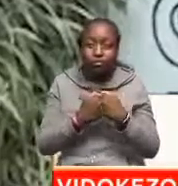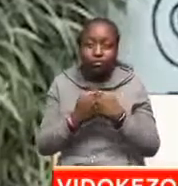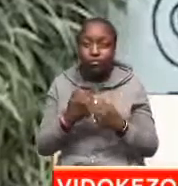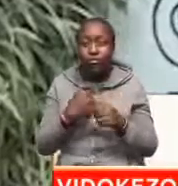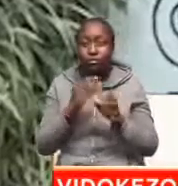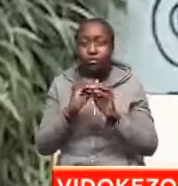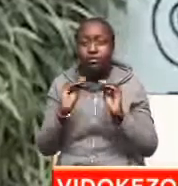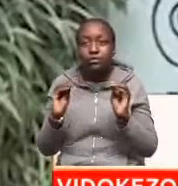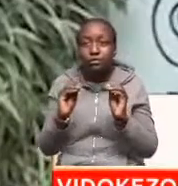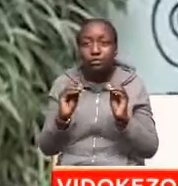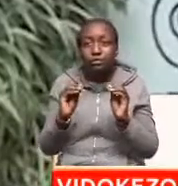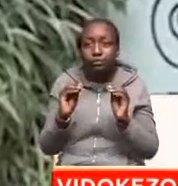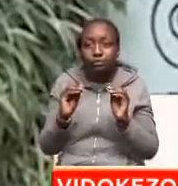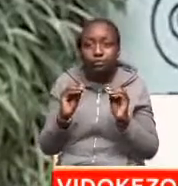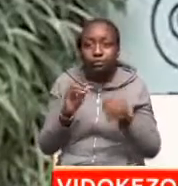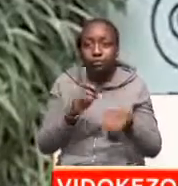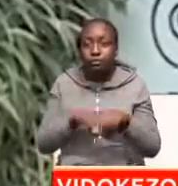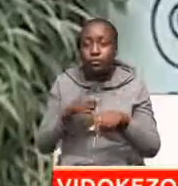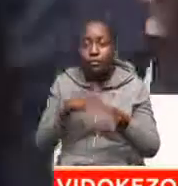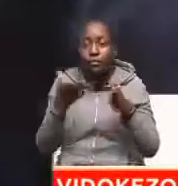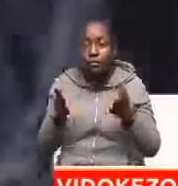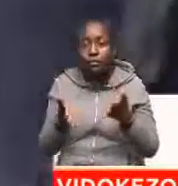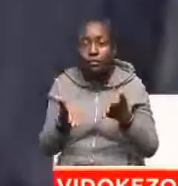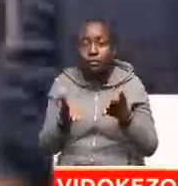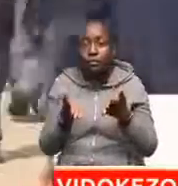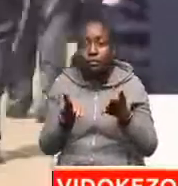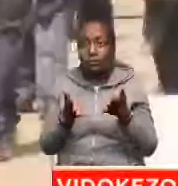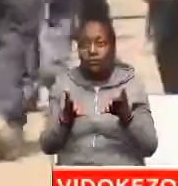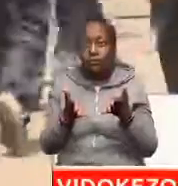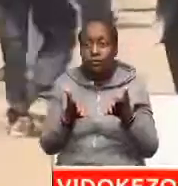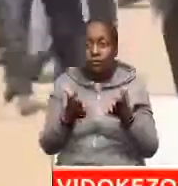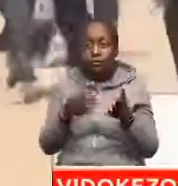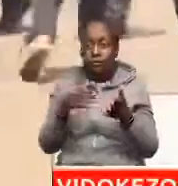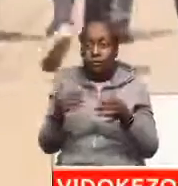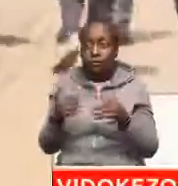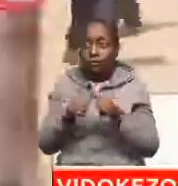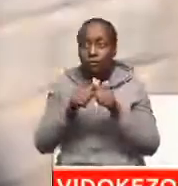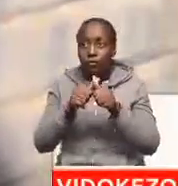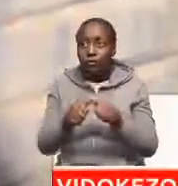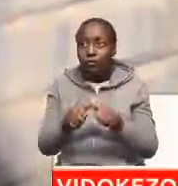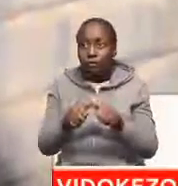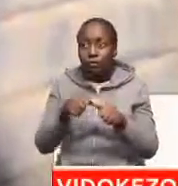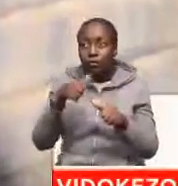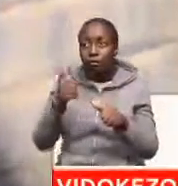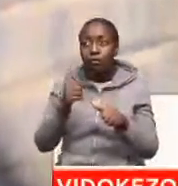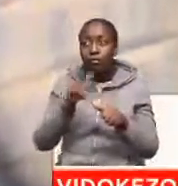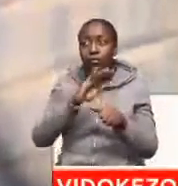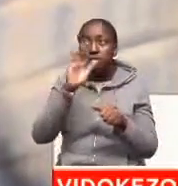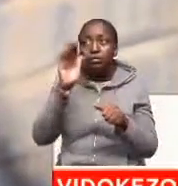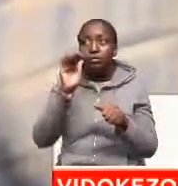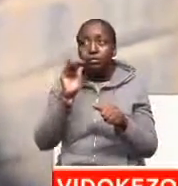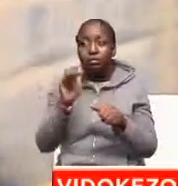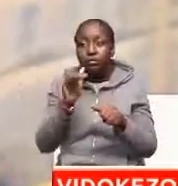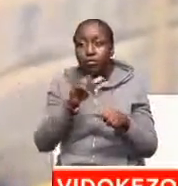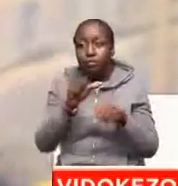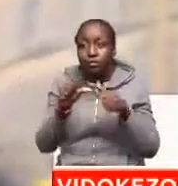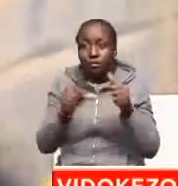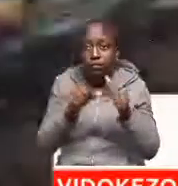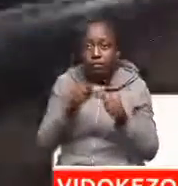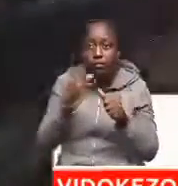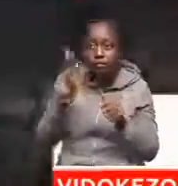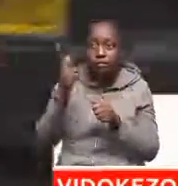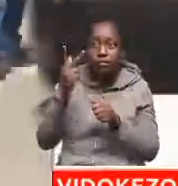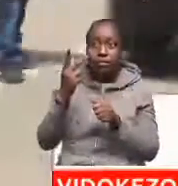wakati ambao tuko sasa. Huku haya ya kijiri, wengi wangali wanauliza maswali kuhusiana na hali ya